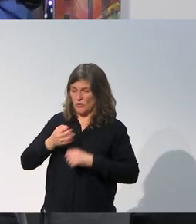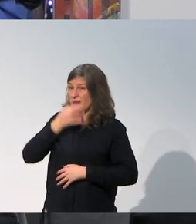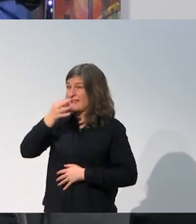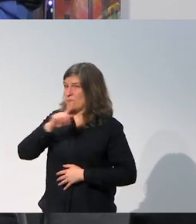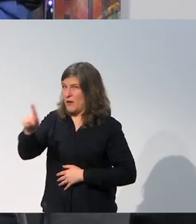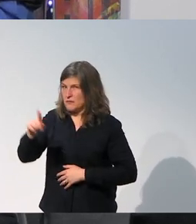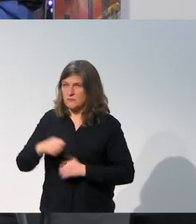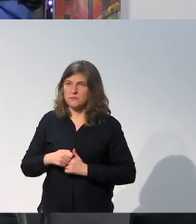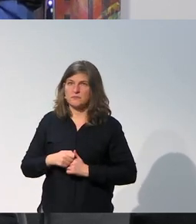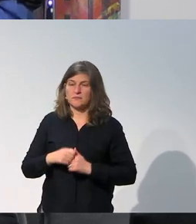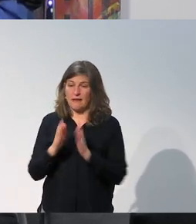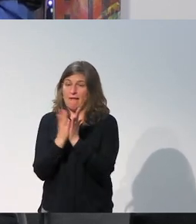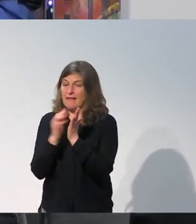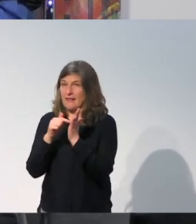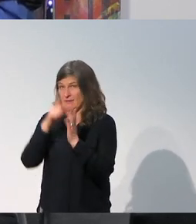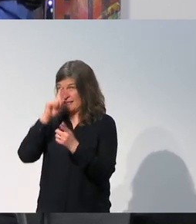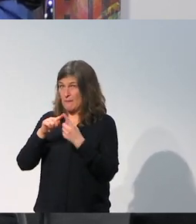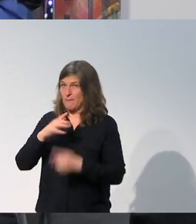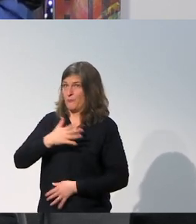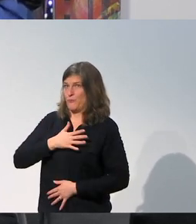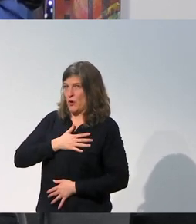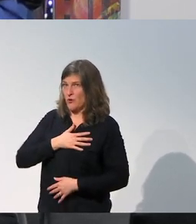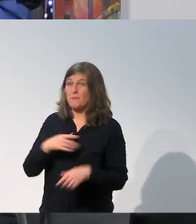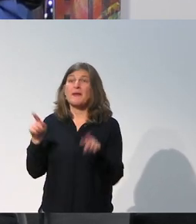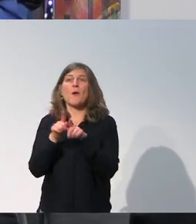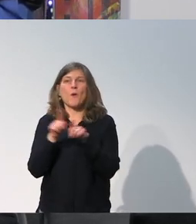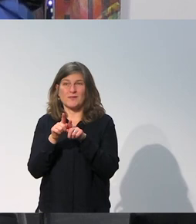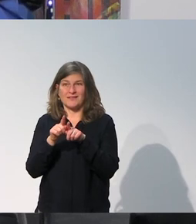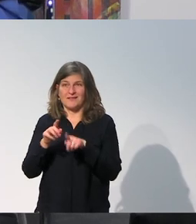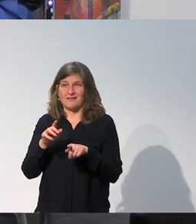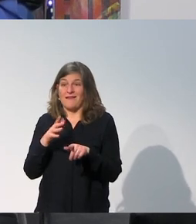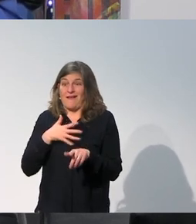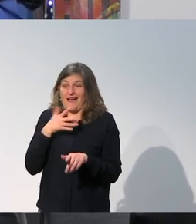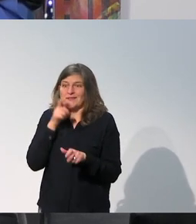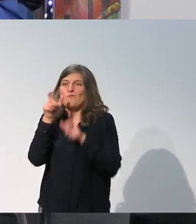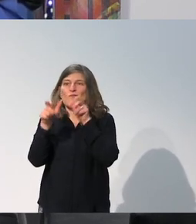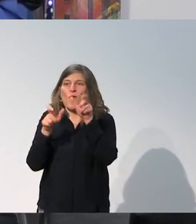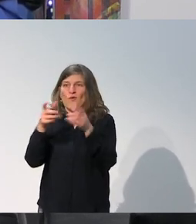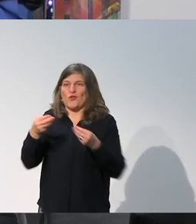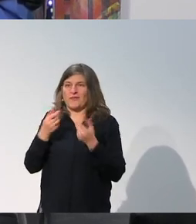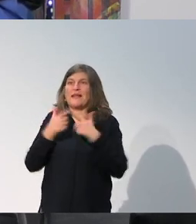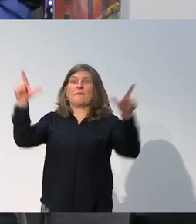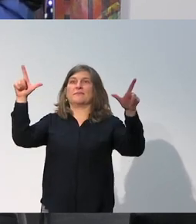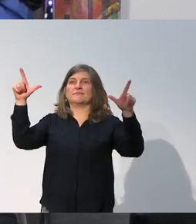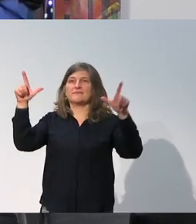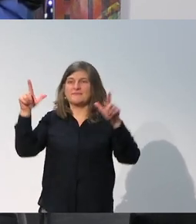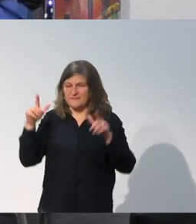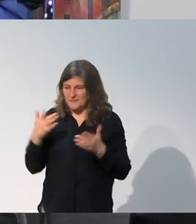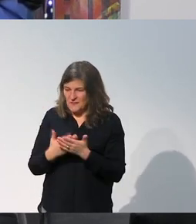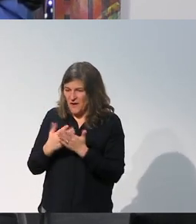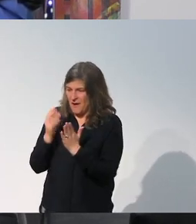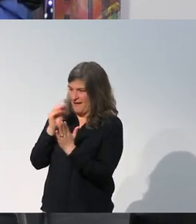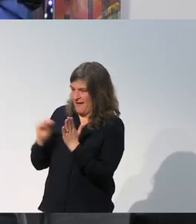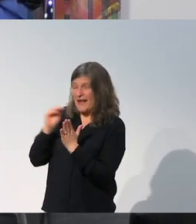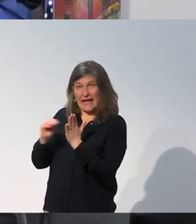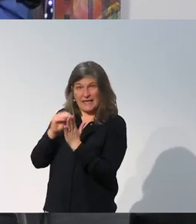est le livre de la peur, mais il est aussi celui de la libération grâce aux mots. L'acte d'écrire ce livre a peut-être même été en